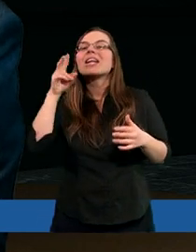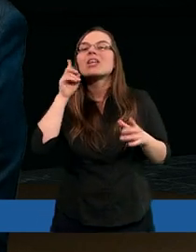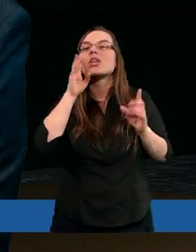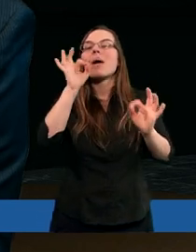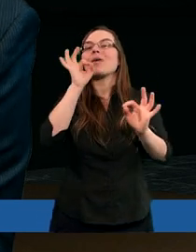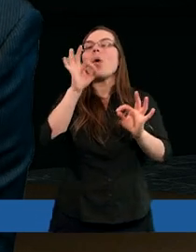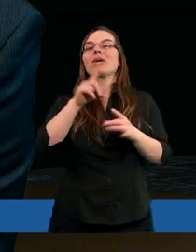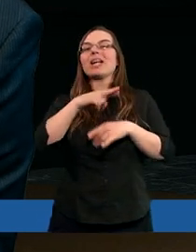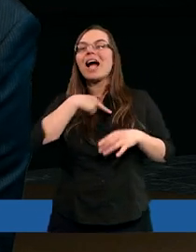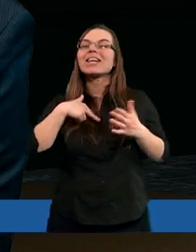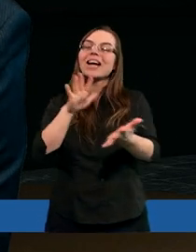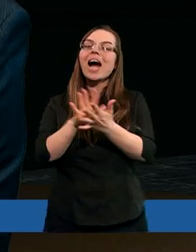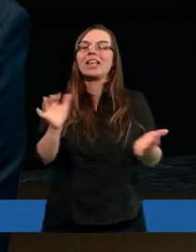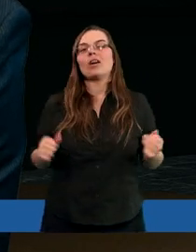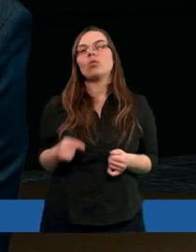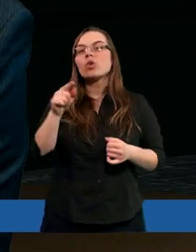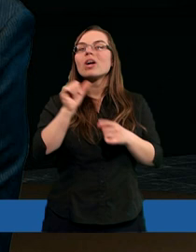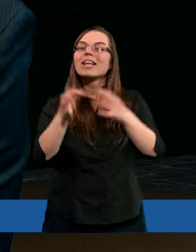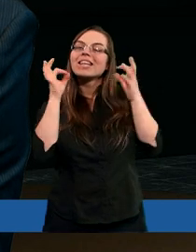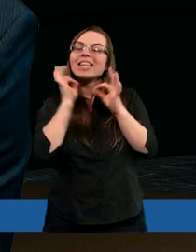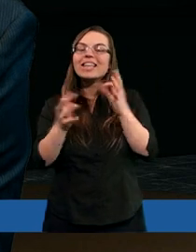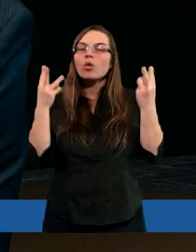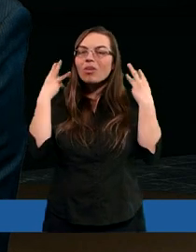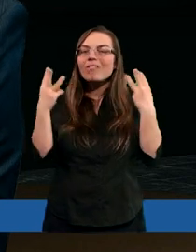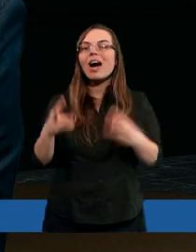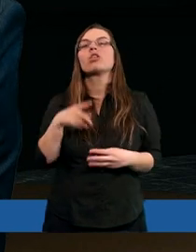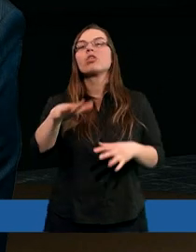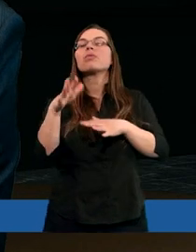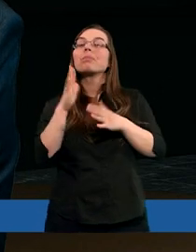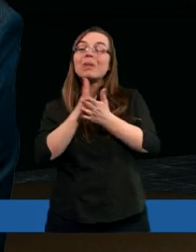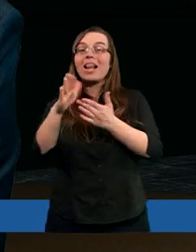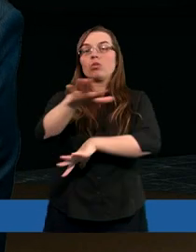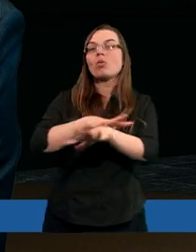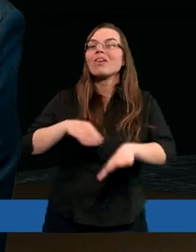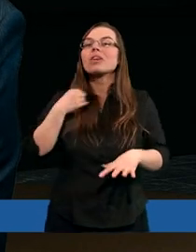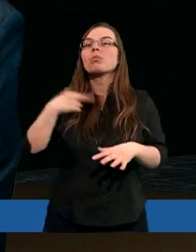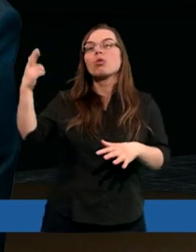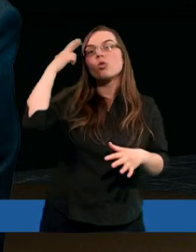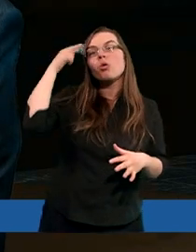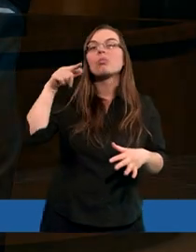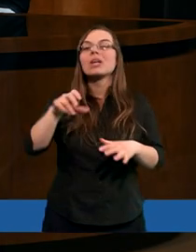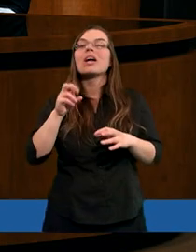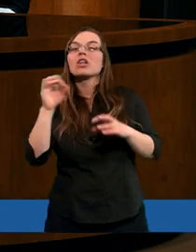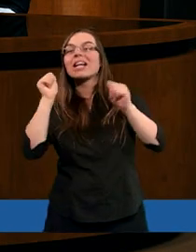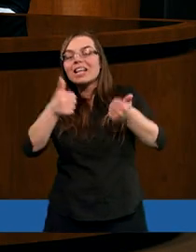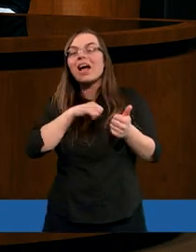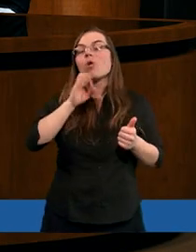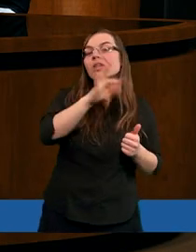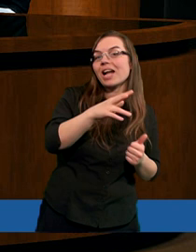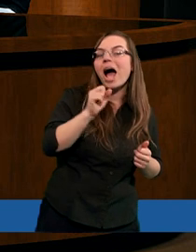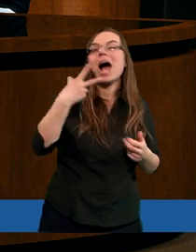sytuacji. Natomiast co jest istotne, że Piotr wtedy, kiedy był pod wpływem Ducha Świętego, zachował się tak, a nie inaczej.